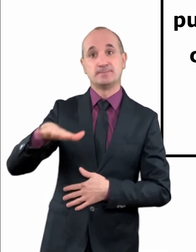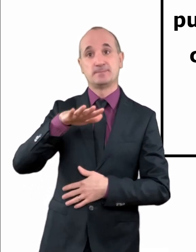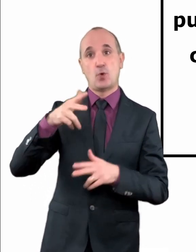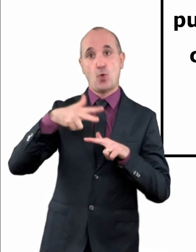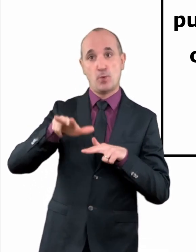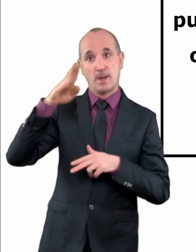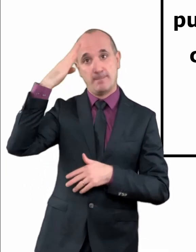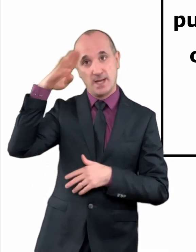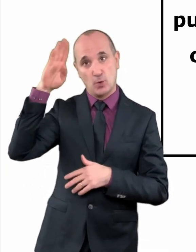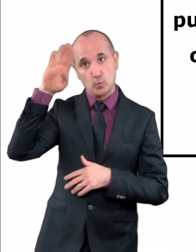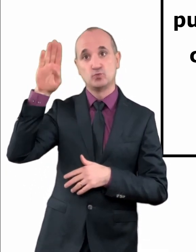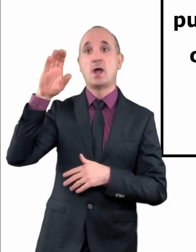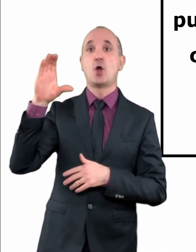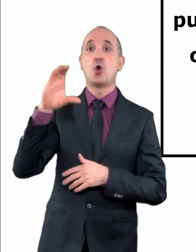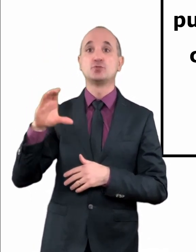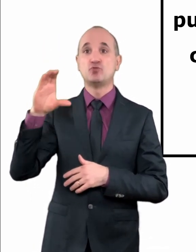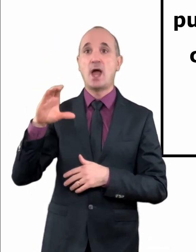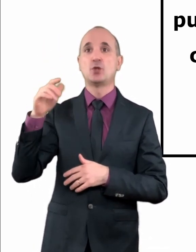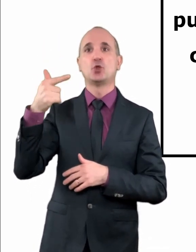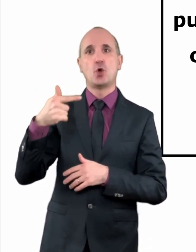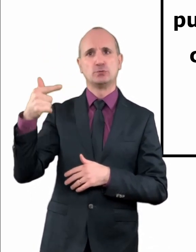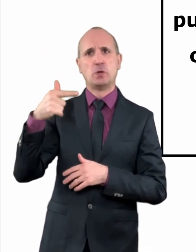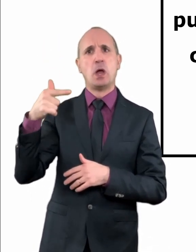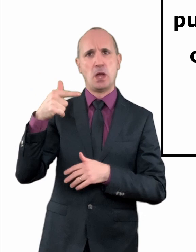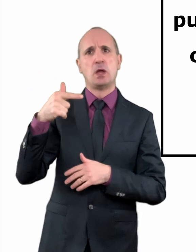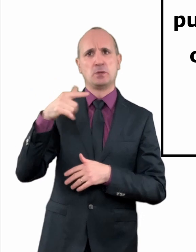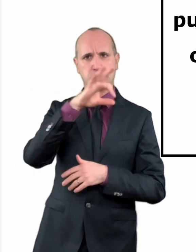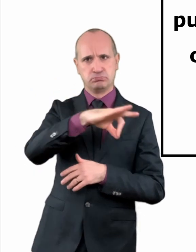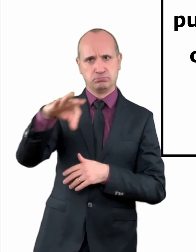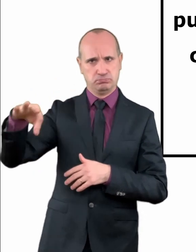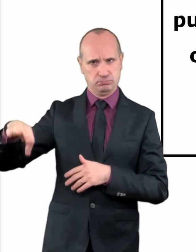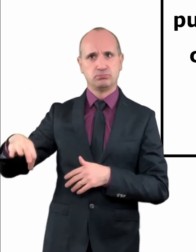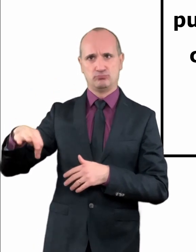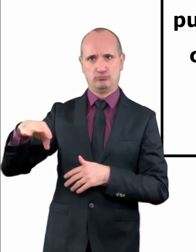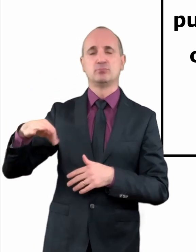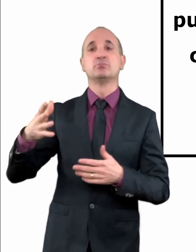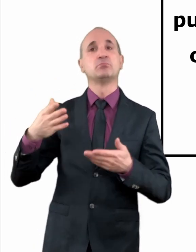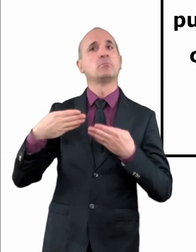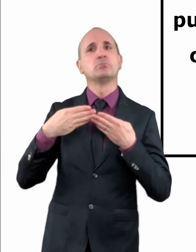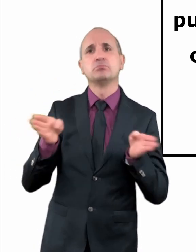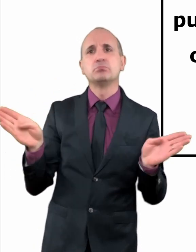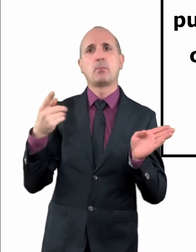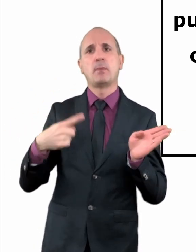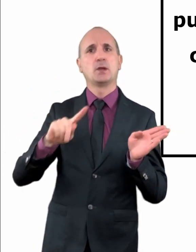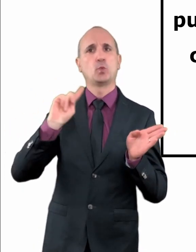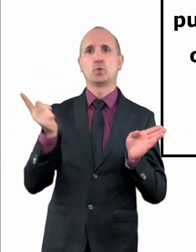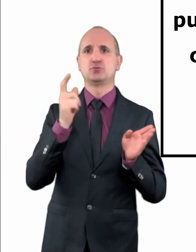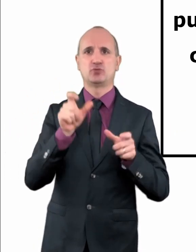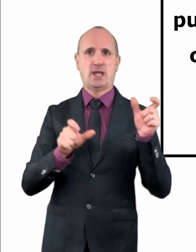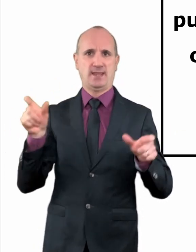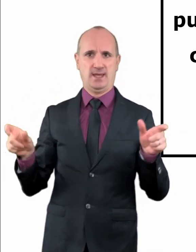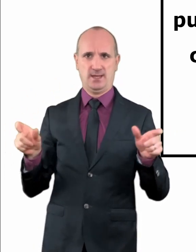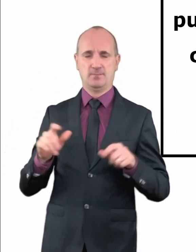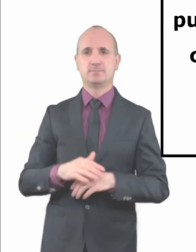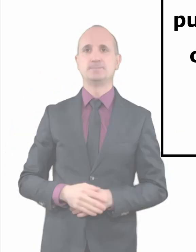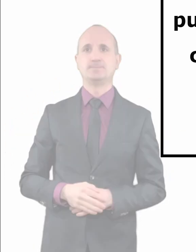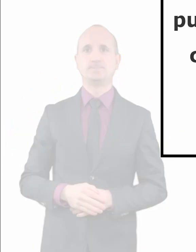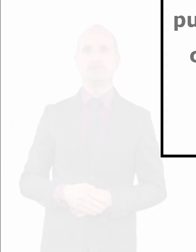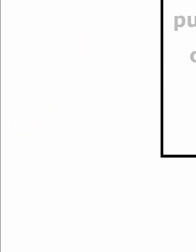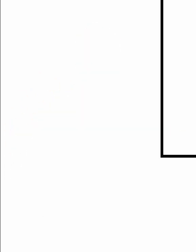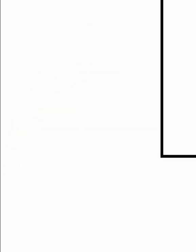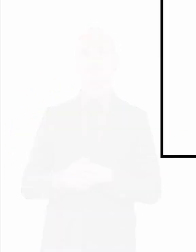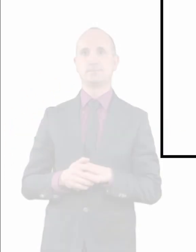presenti nei territori dei comuni di perugia corciano e torgiano rivolti a tutta la cittadinanza